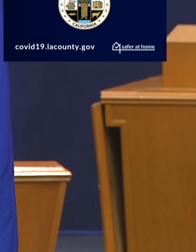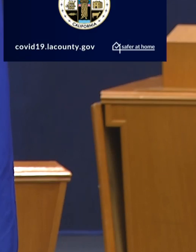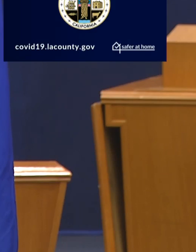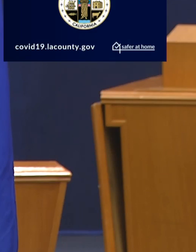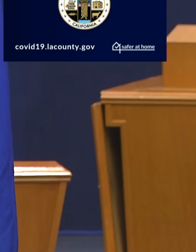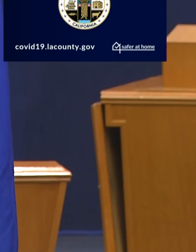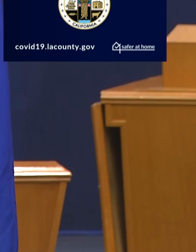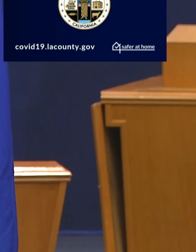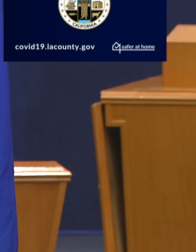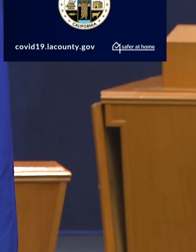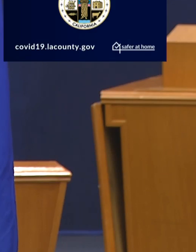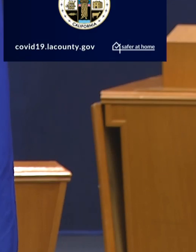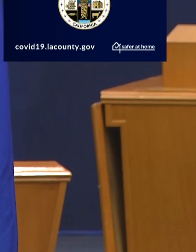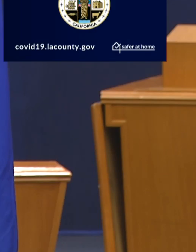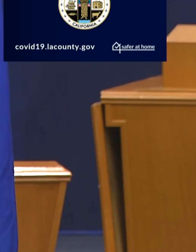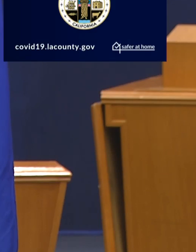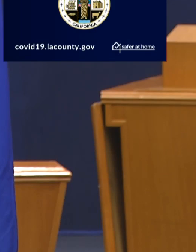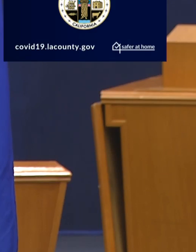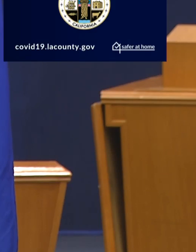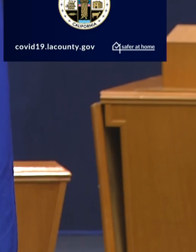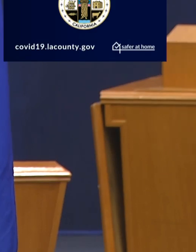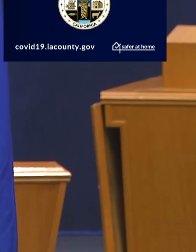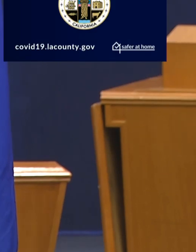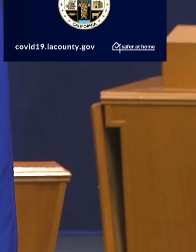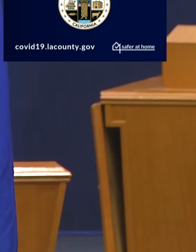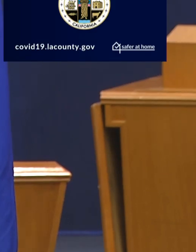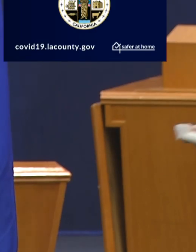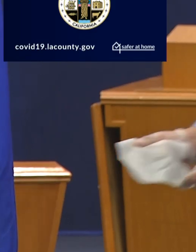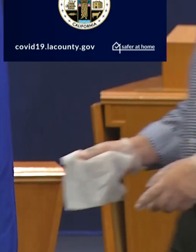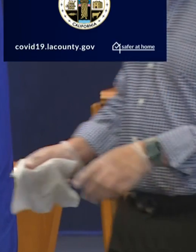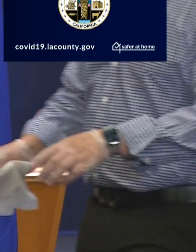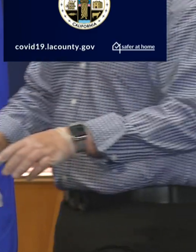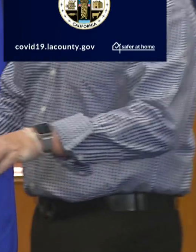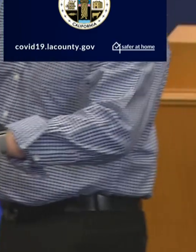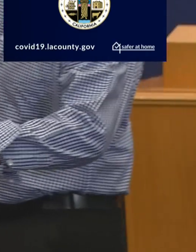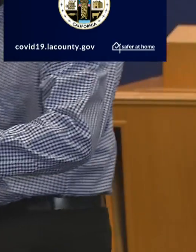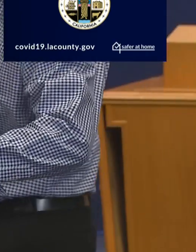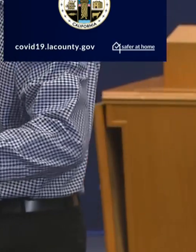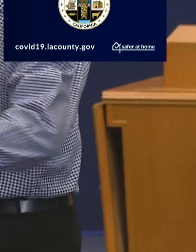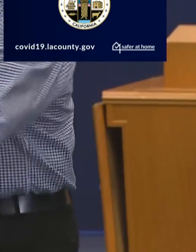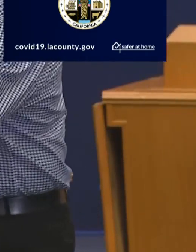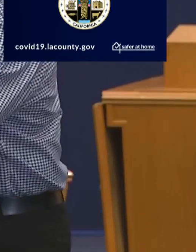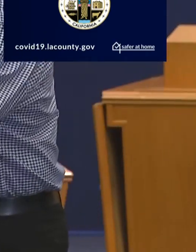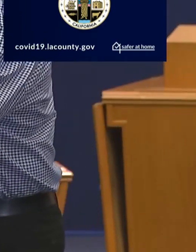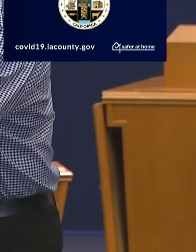We're sorry, your conference is ending now. Please hang up. You're good.